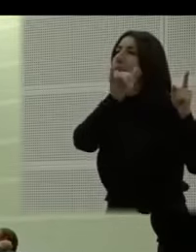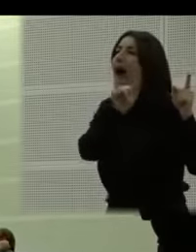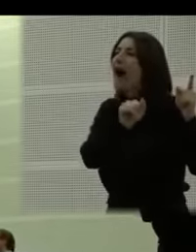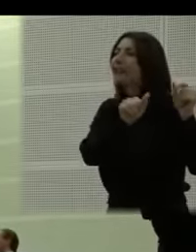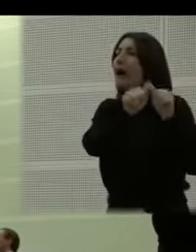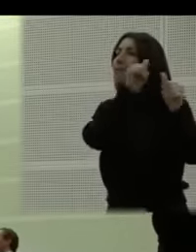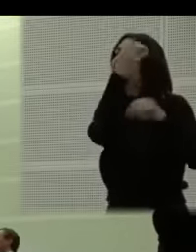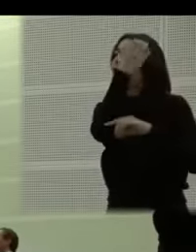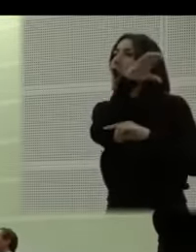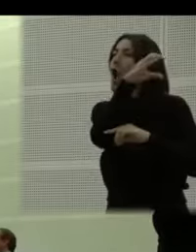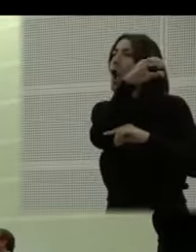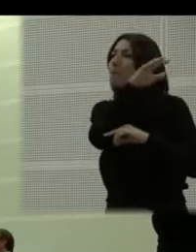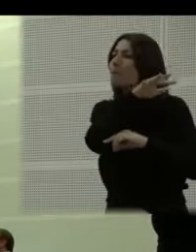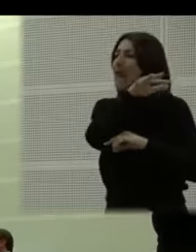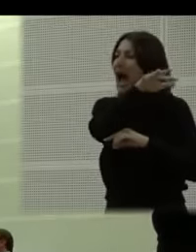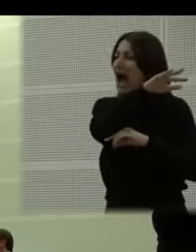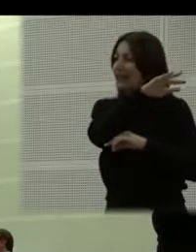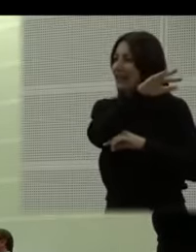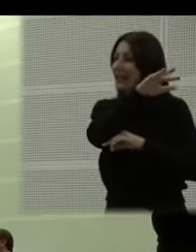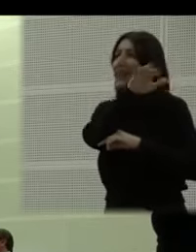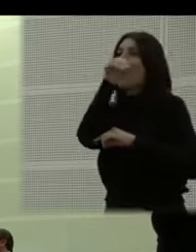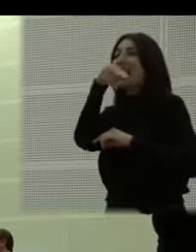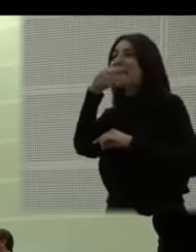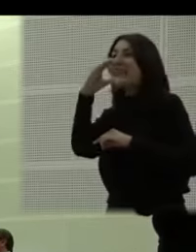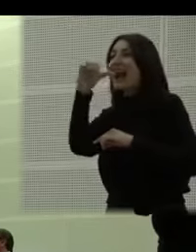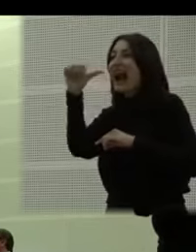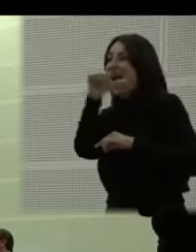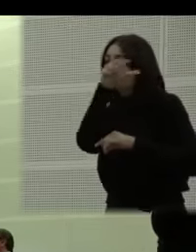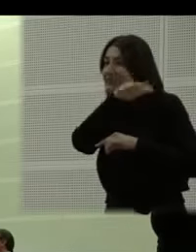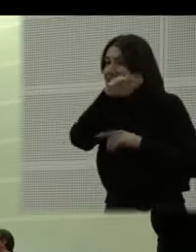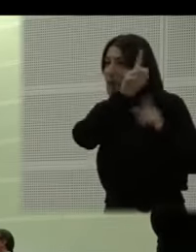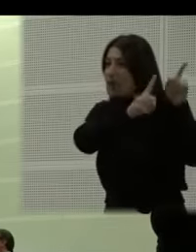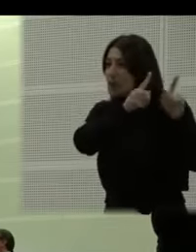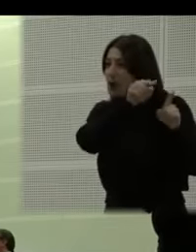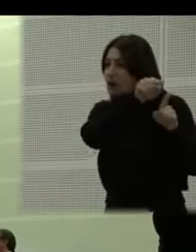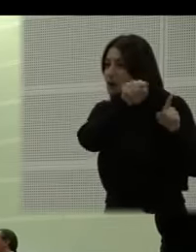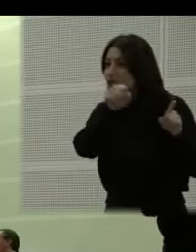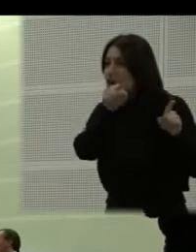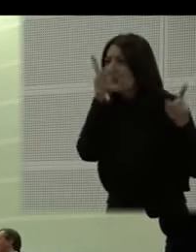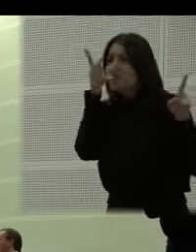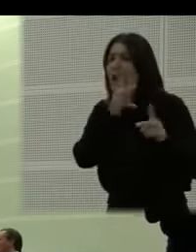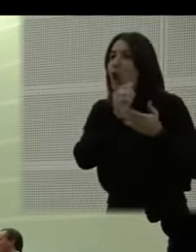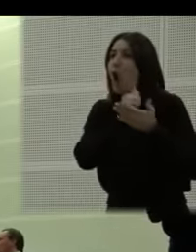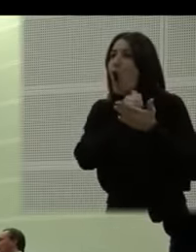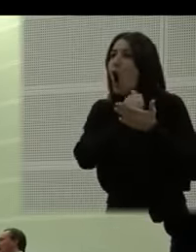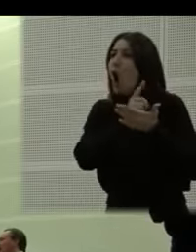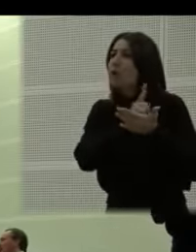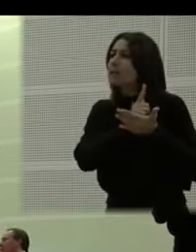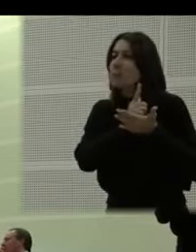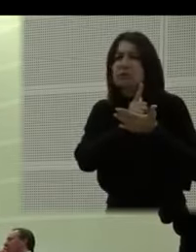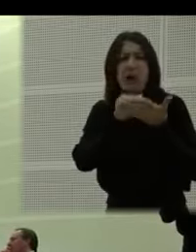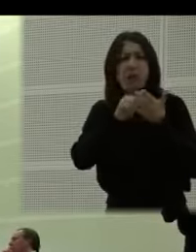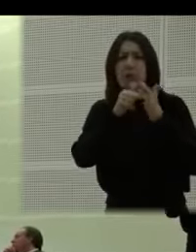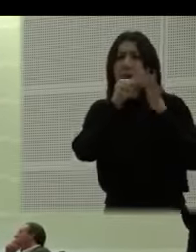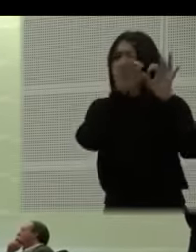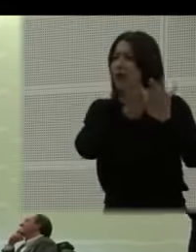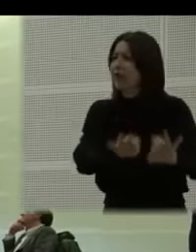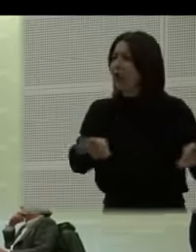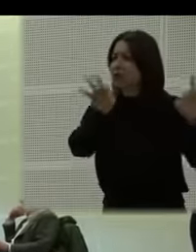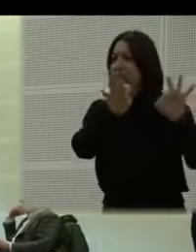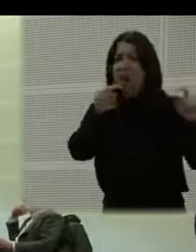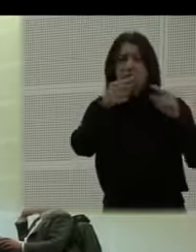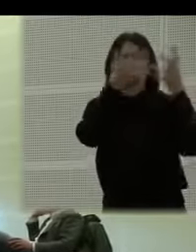precolombiane, gli Incas, l'omosessualità non era assolutamente un problema, anzi era una cosa